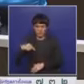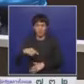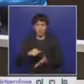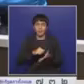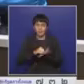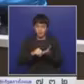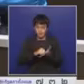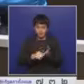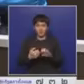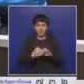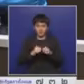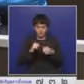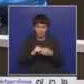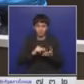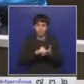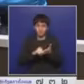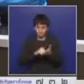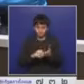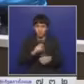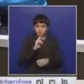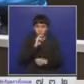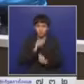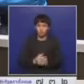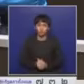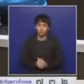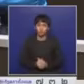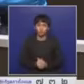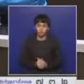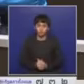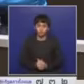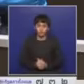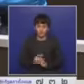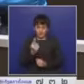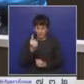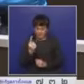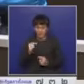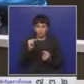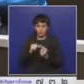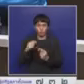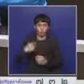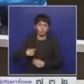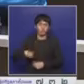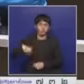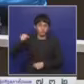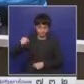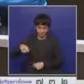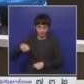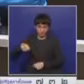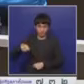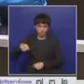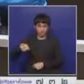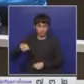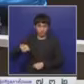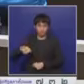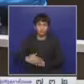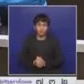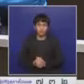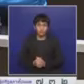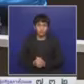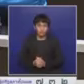ของประเทศอีกสถาบันนึงครับตุลาการหรือว่าศาล